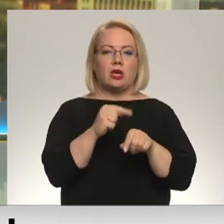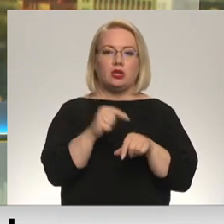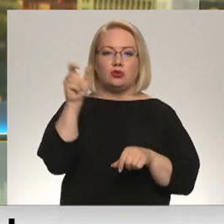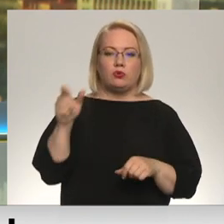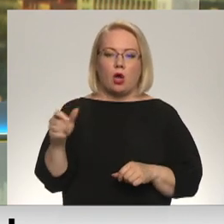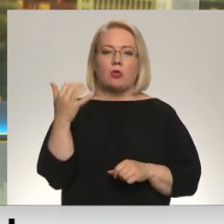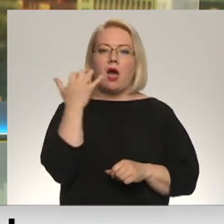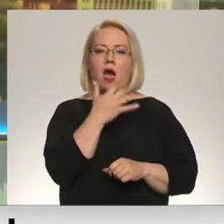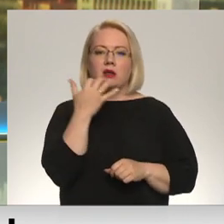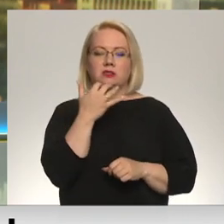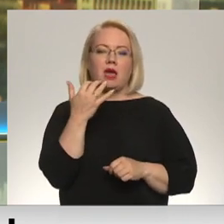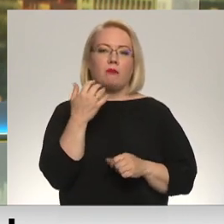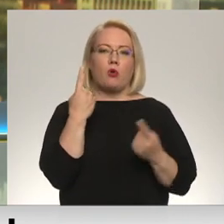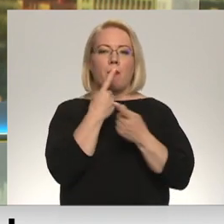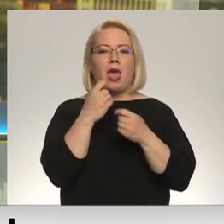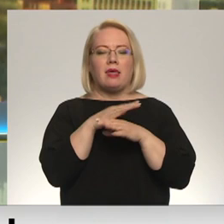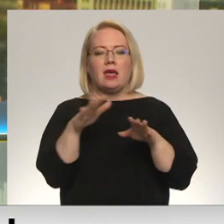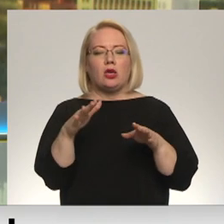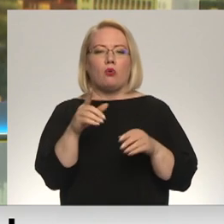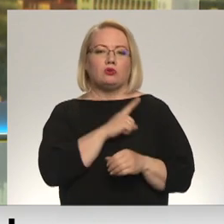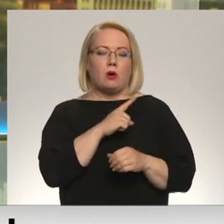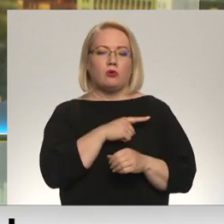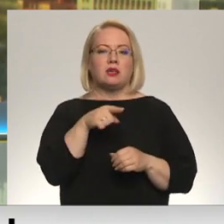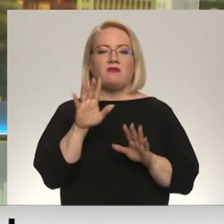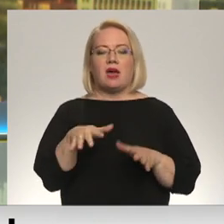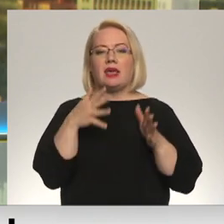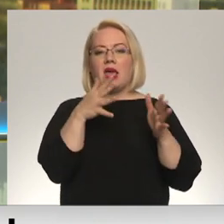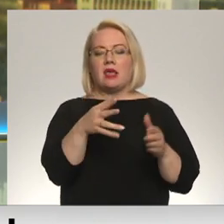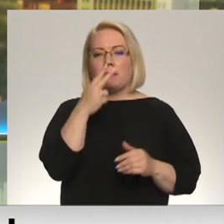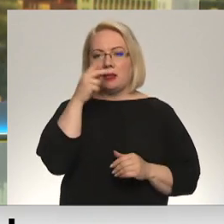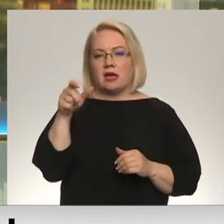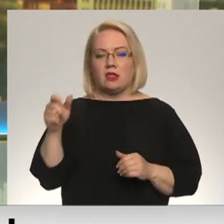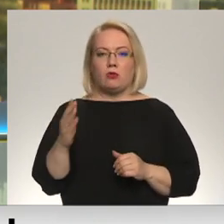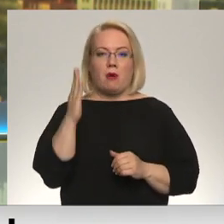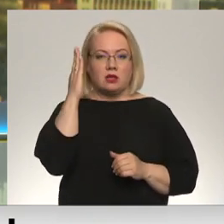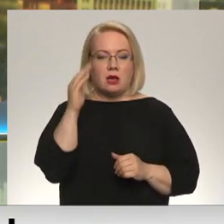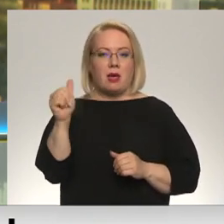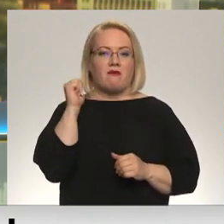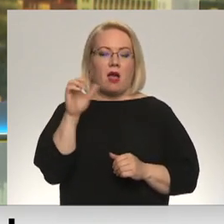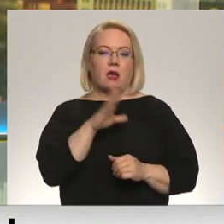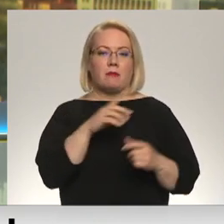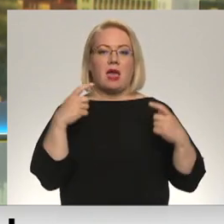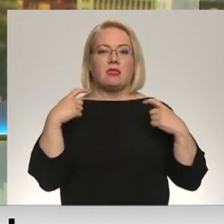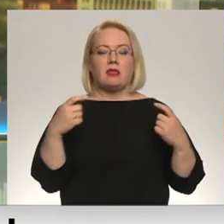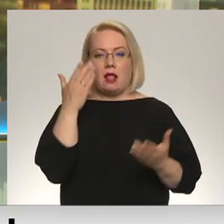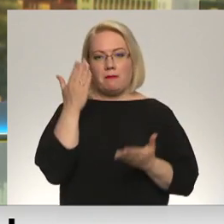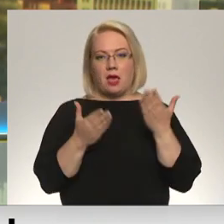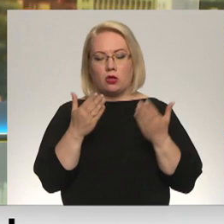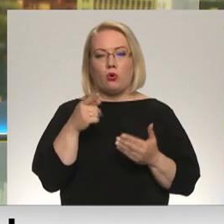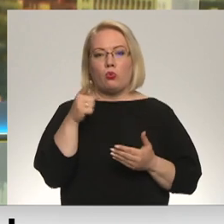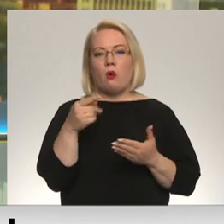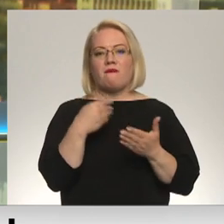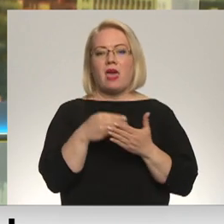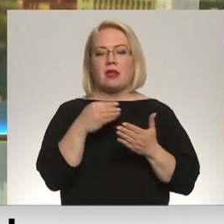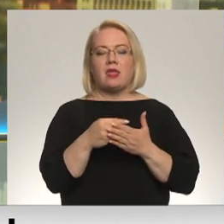un tas var pozitīvi ietekmēt šī vakara skatītāju balsojumu. Bet vakar grupa aizvadīja ģenerālu mēģinājumu, kur vērtēja startautiskā